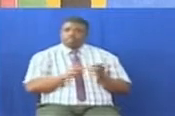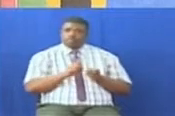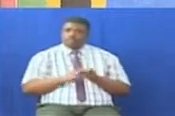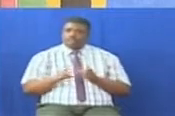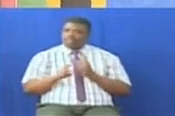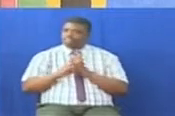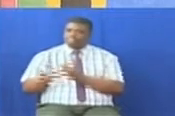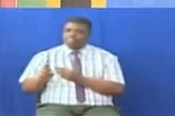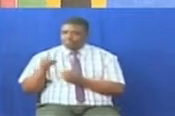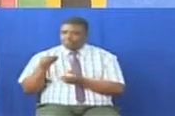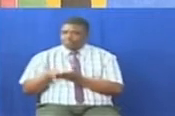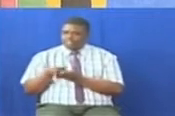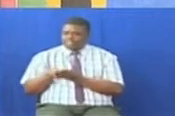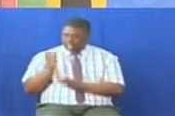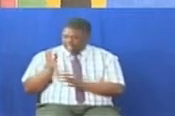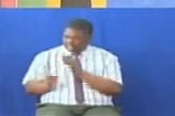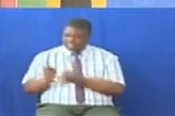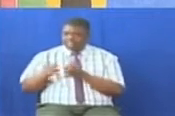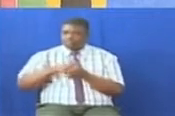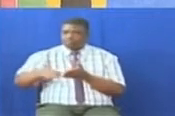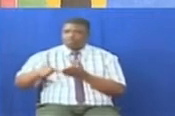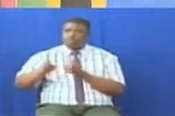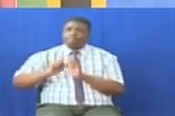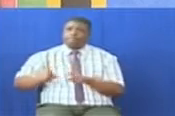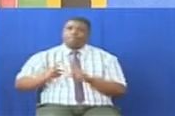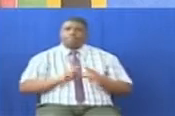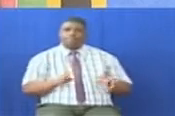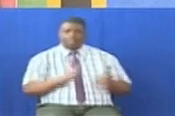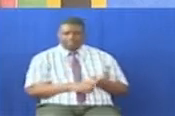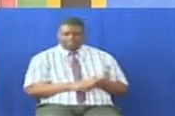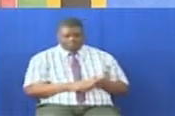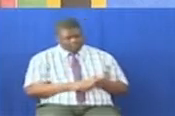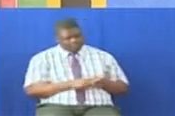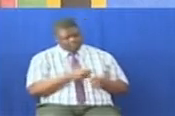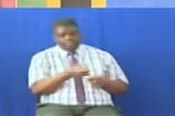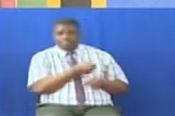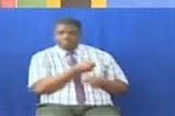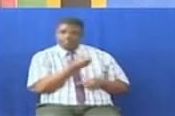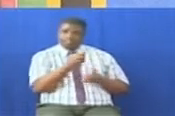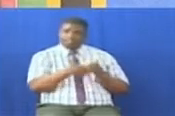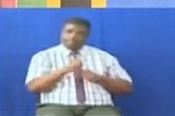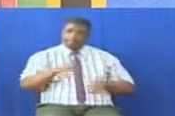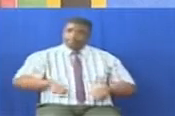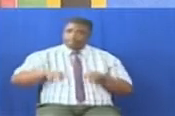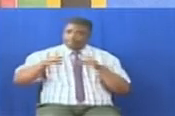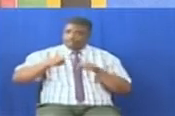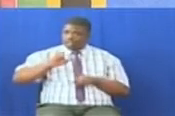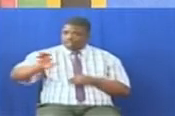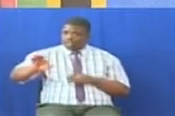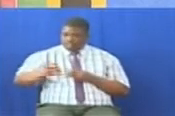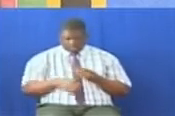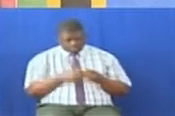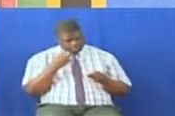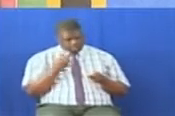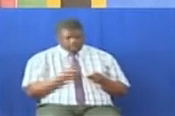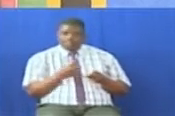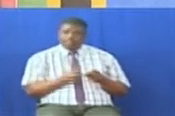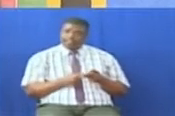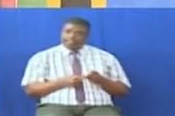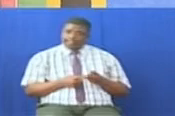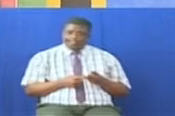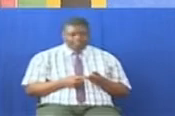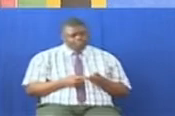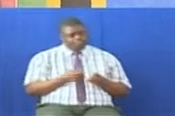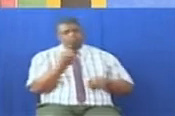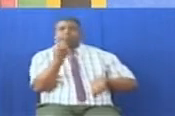hazifuati bei halisi ya manunuzi mbalimbali ambazo zinafanya katika mamlaka yake. Lakini pia